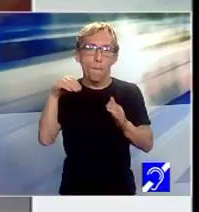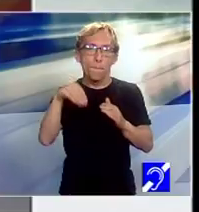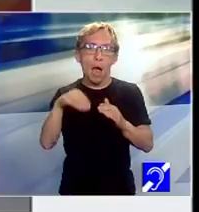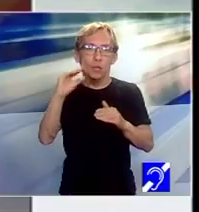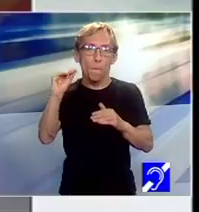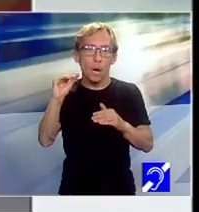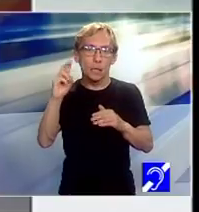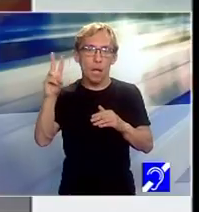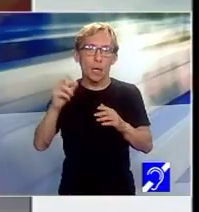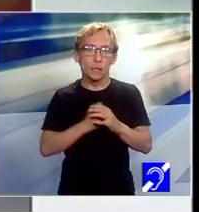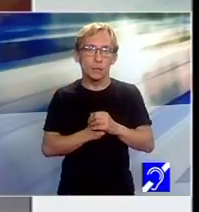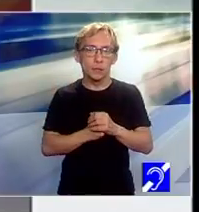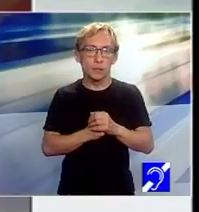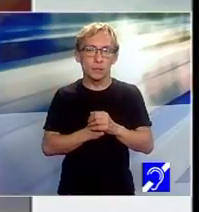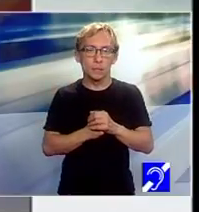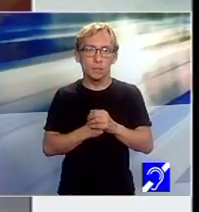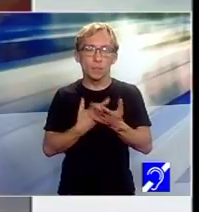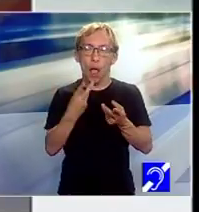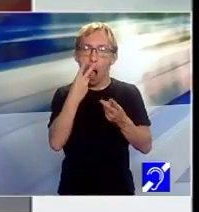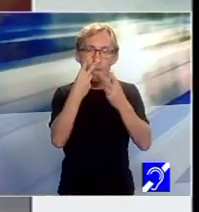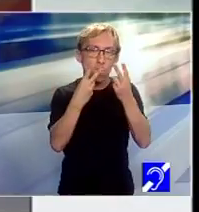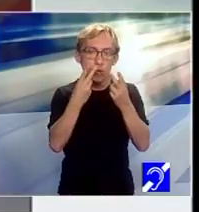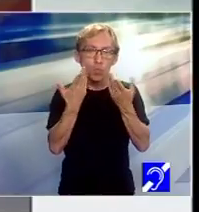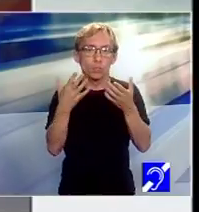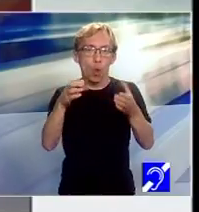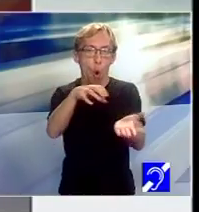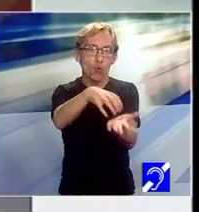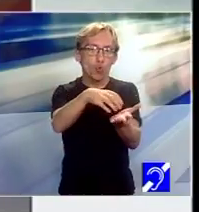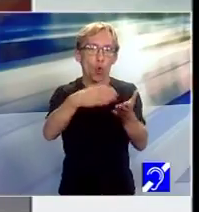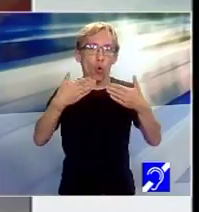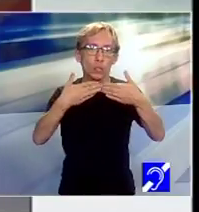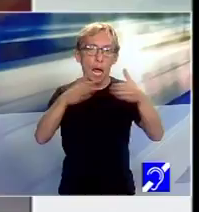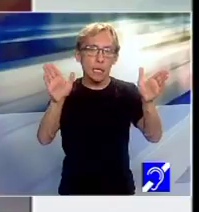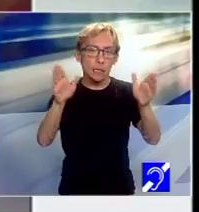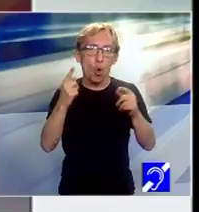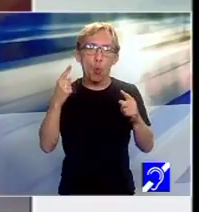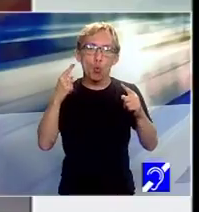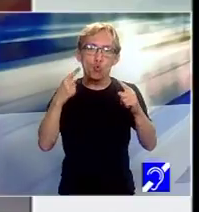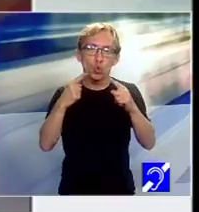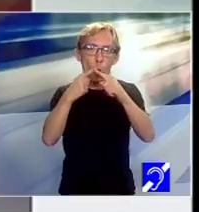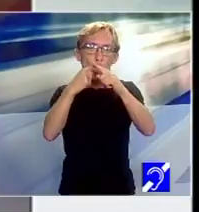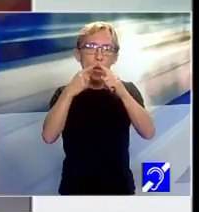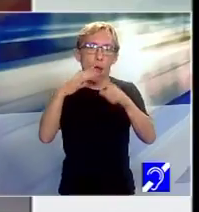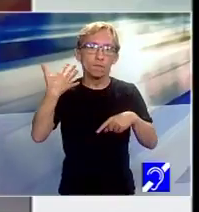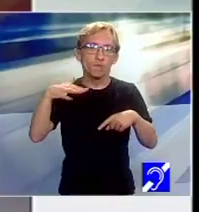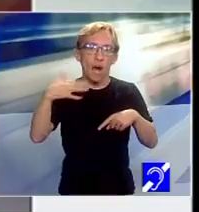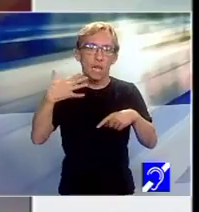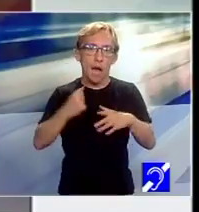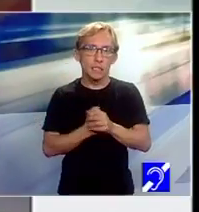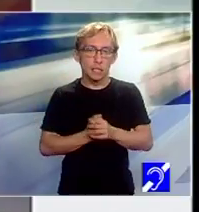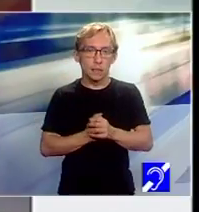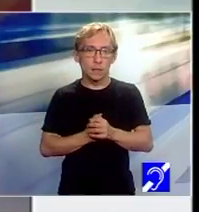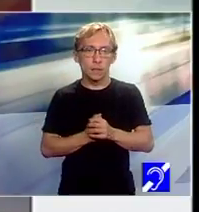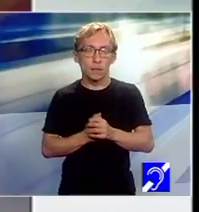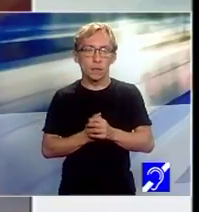total 3000 de metri pătrați. Au văzut o zonă deschisă cu un potențial fantastic și a zis, dacă voi terminați